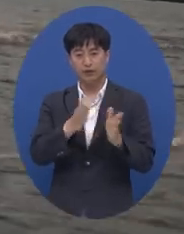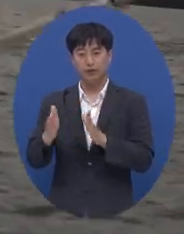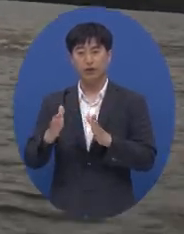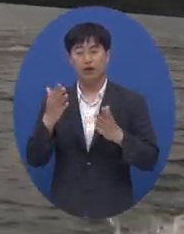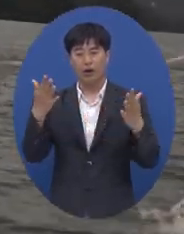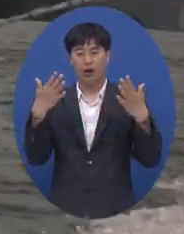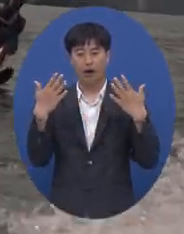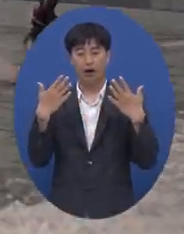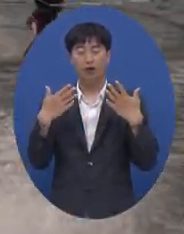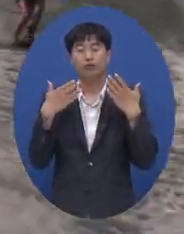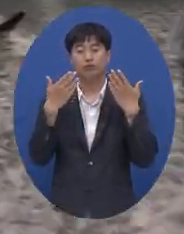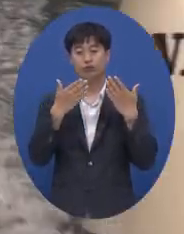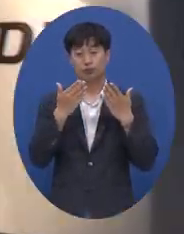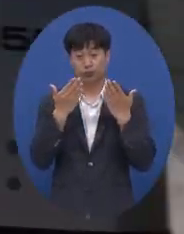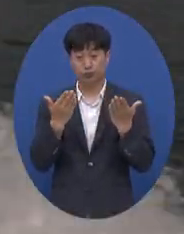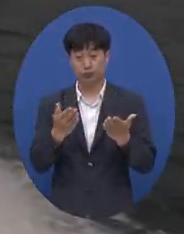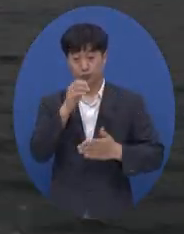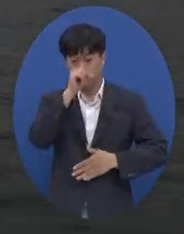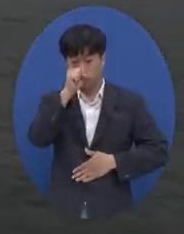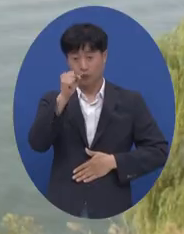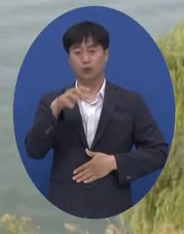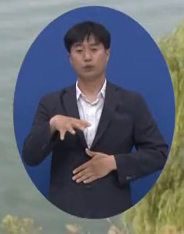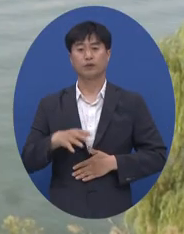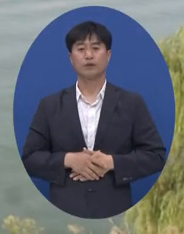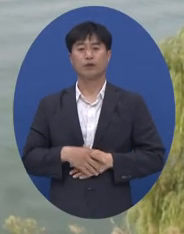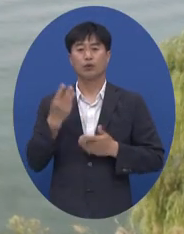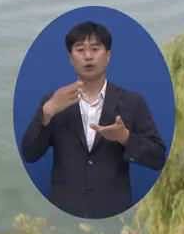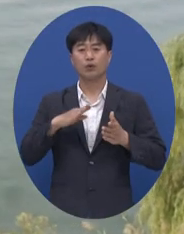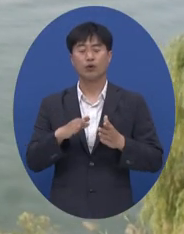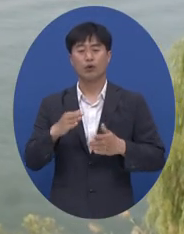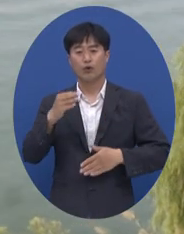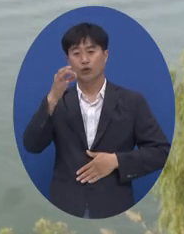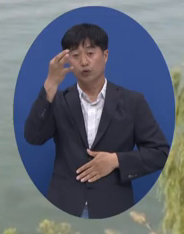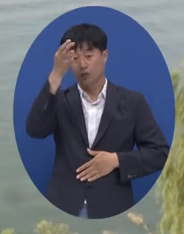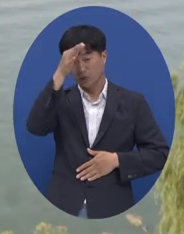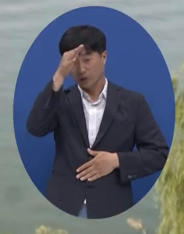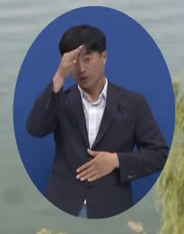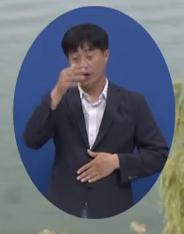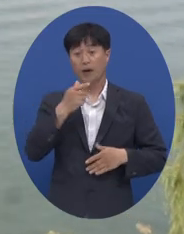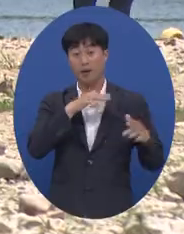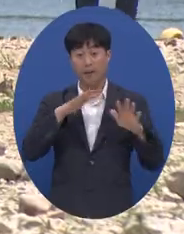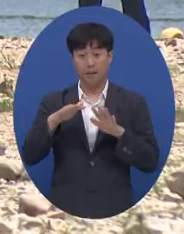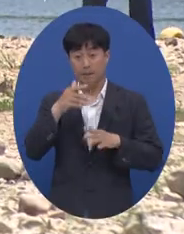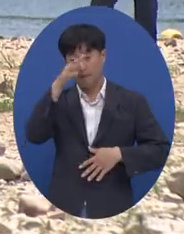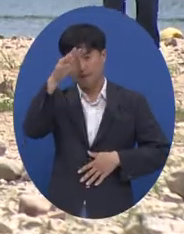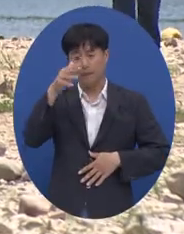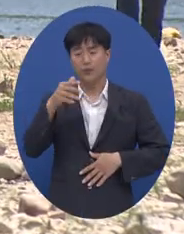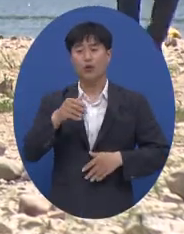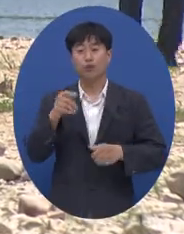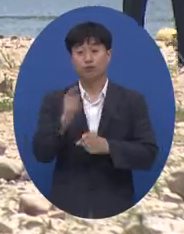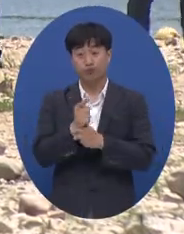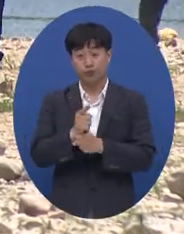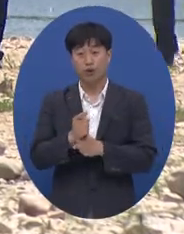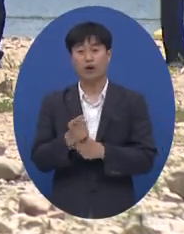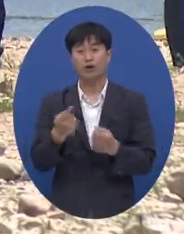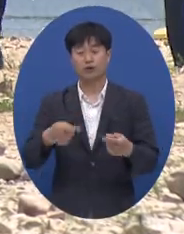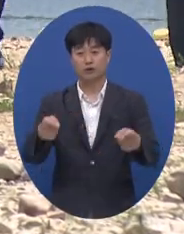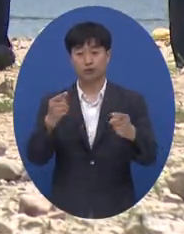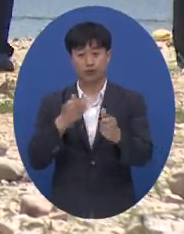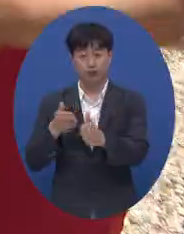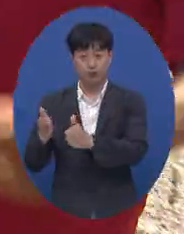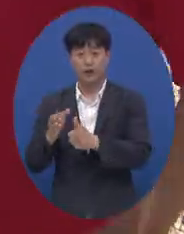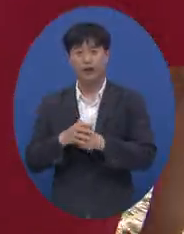여름날 손색없을 피서지 가 될 전망입니다 경기도는 경찰과 해경 보건소 소방 소 와 협력해 경기마다